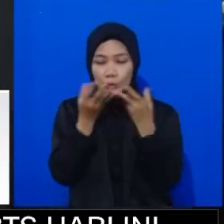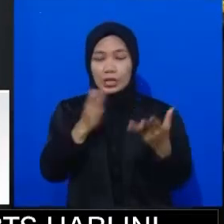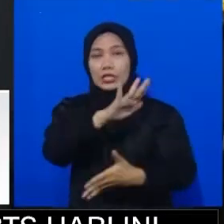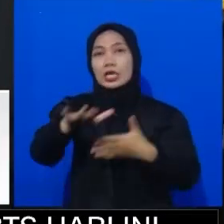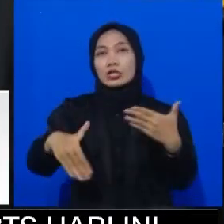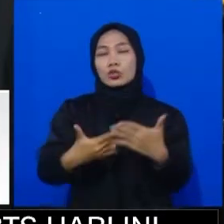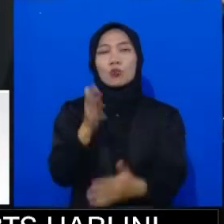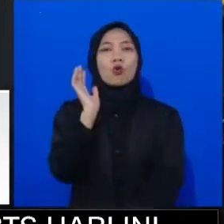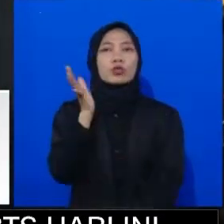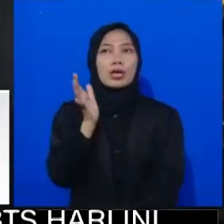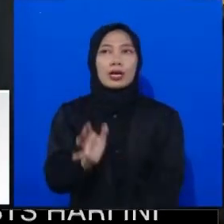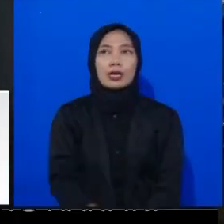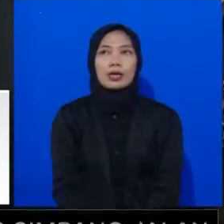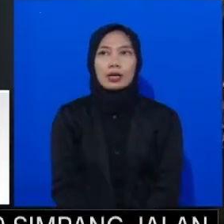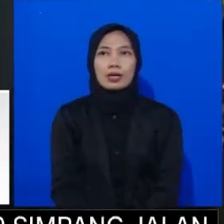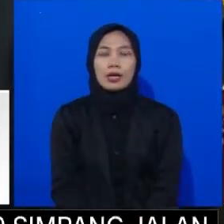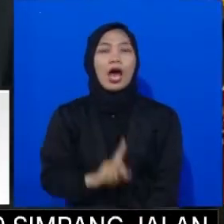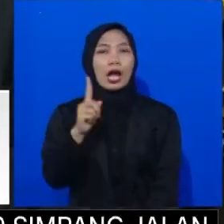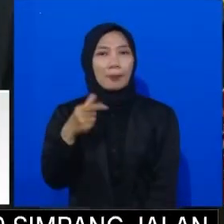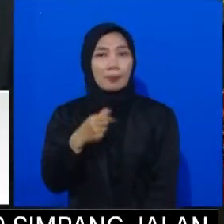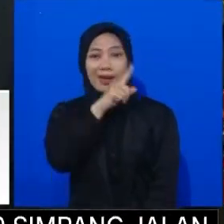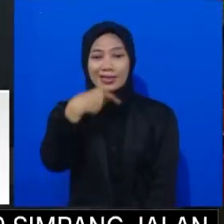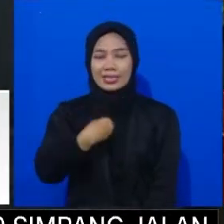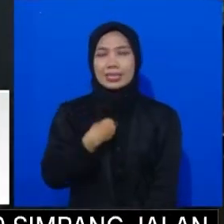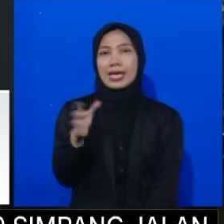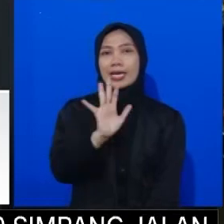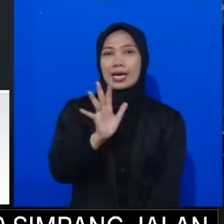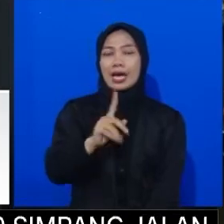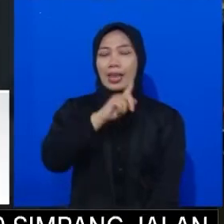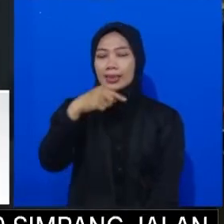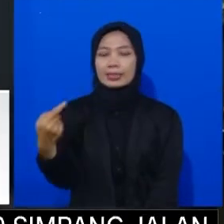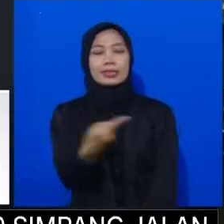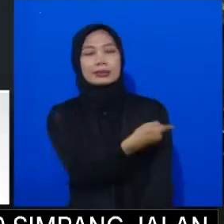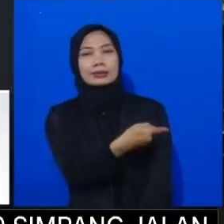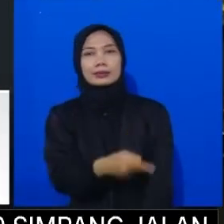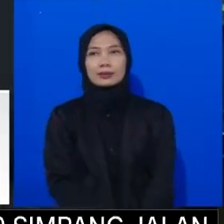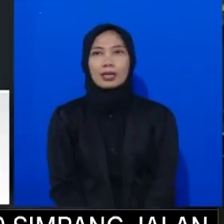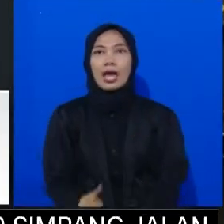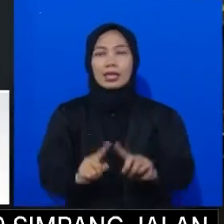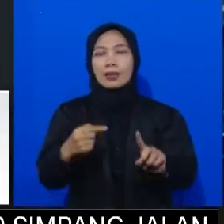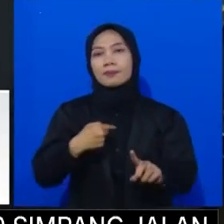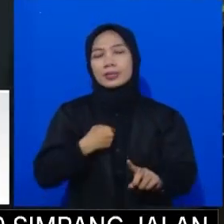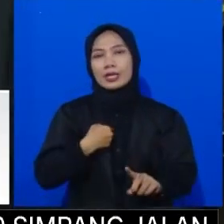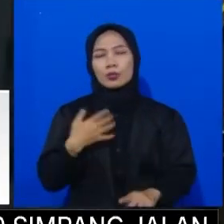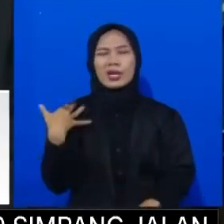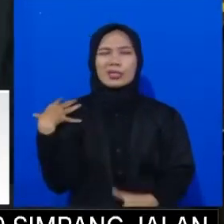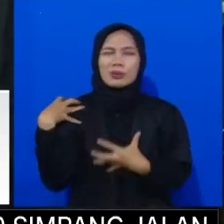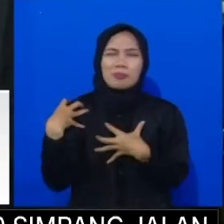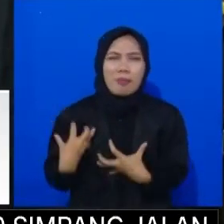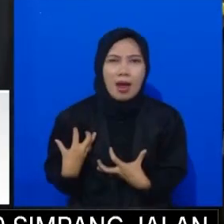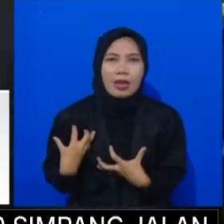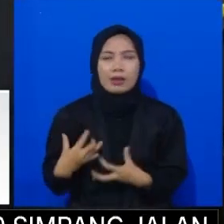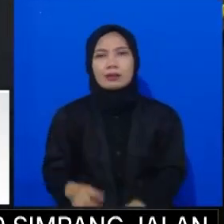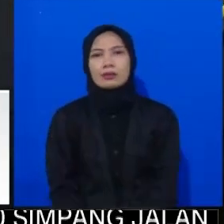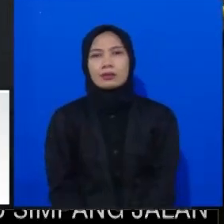untuk materi detailnya lebih baik yang berwenang menjelaskan, tapi ini dalam rangka saya memiliki beban moral. Beban moralnya